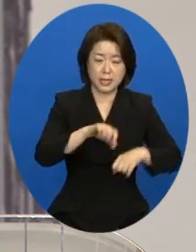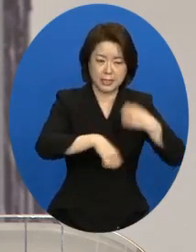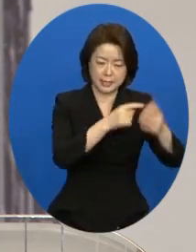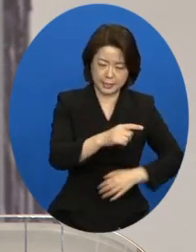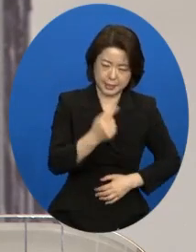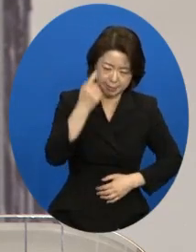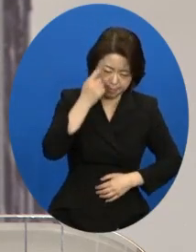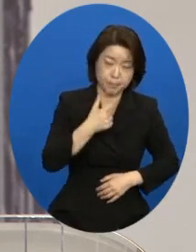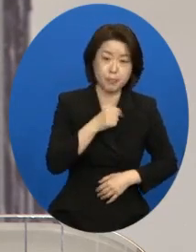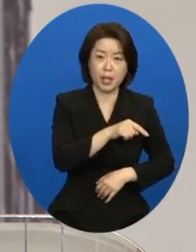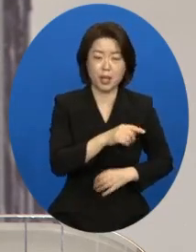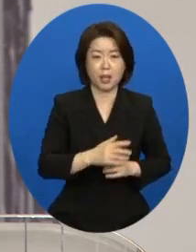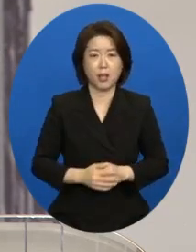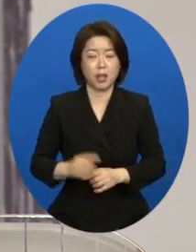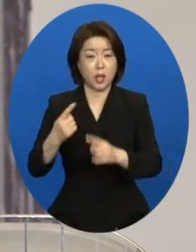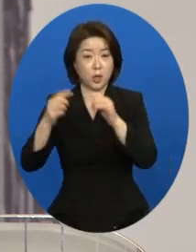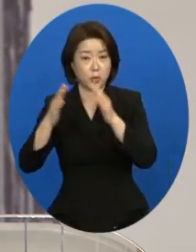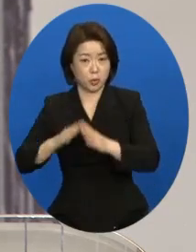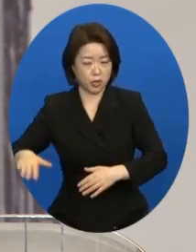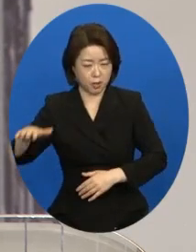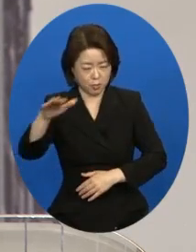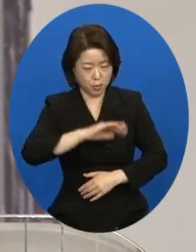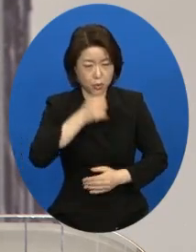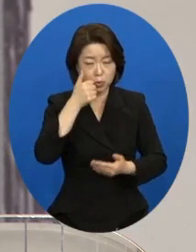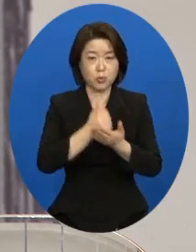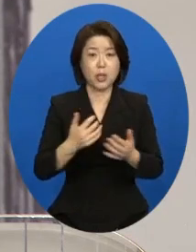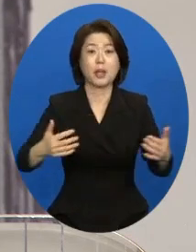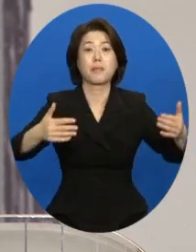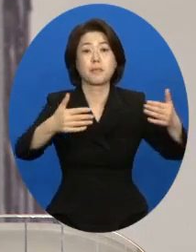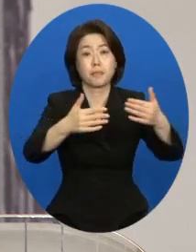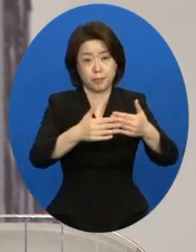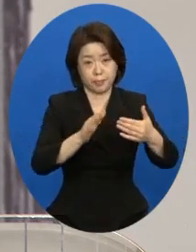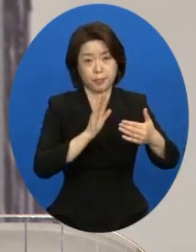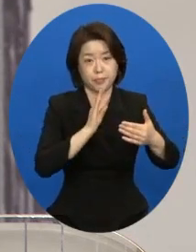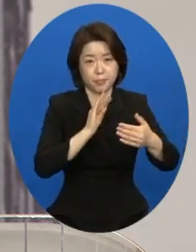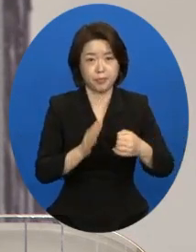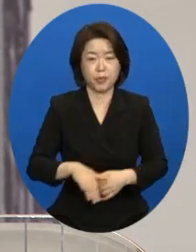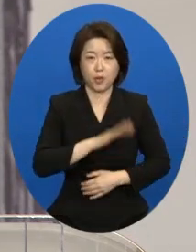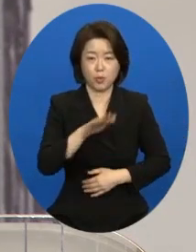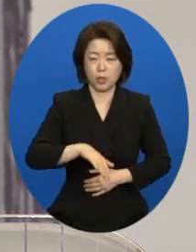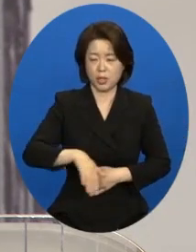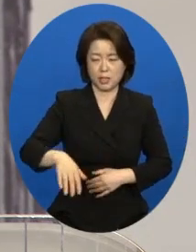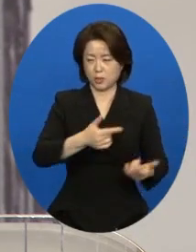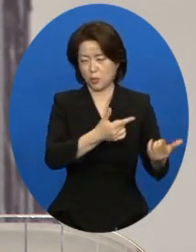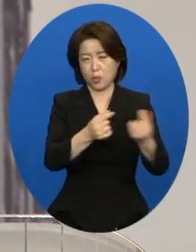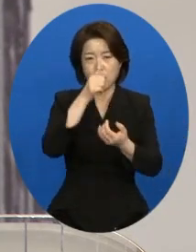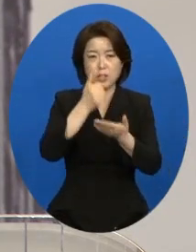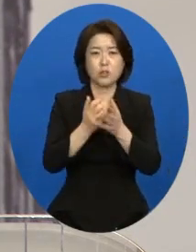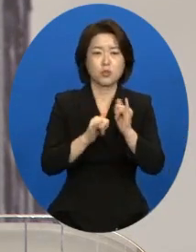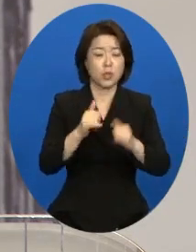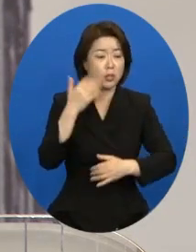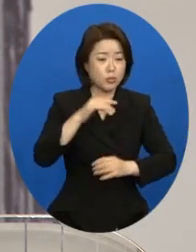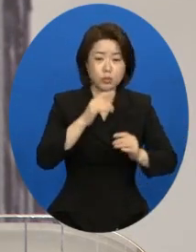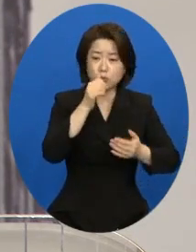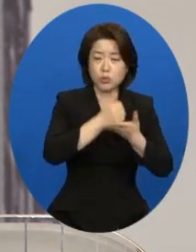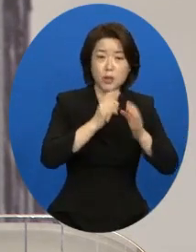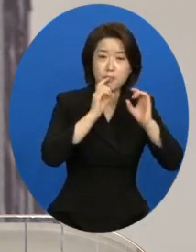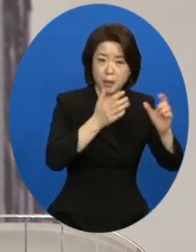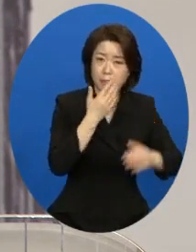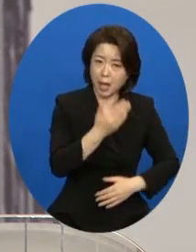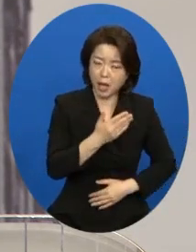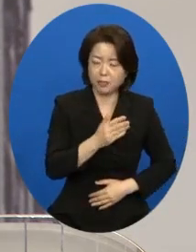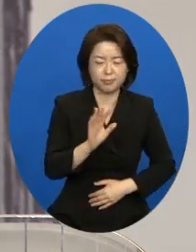물론 교회는 모든 죄인들을 품어야 돼요. 우리가 다 죄인 아닙니까? 누가 누구를 정죄하겠어요?